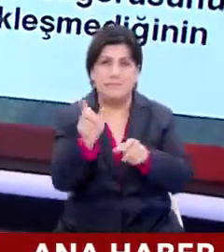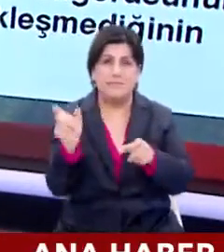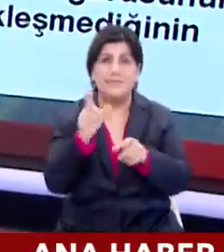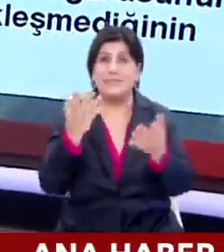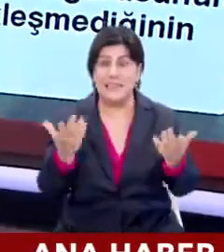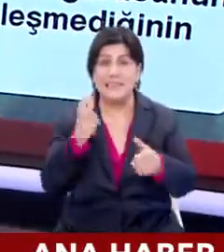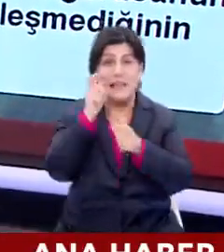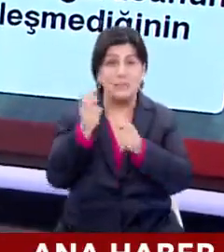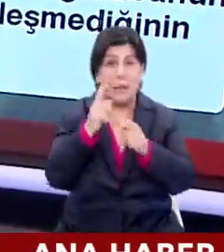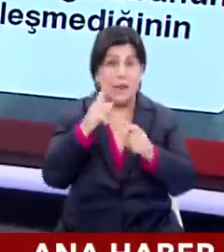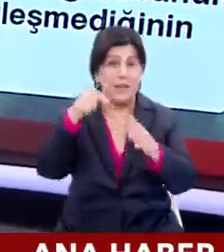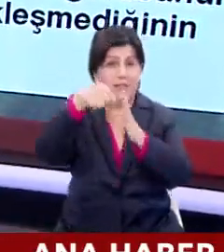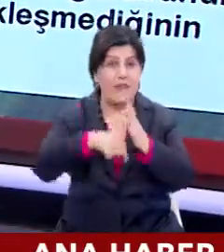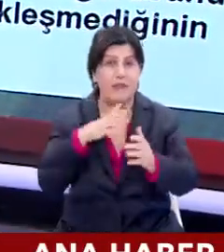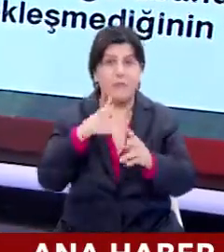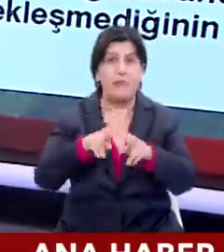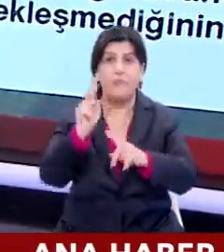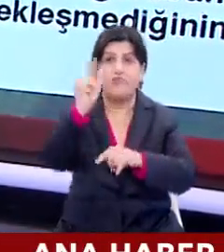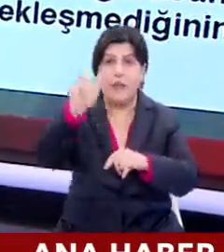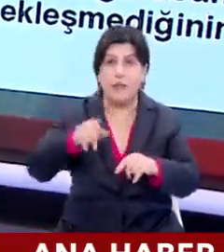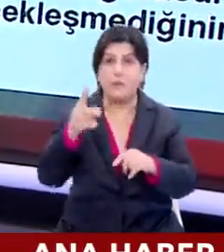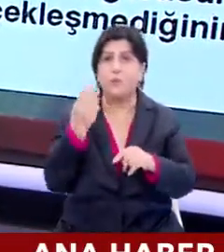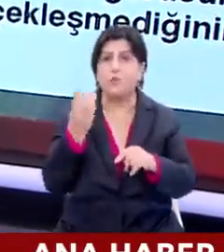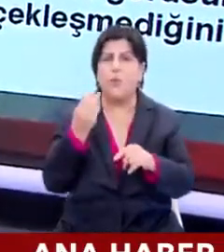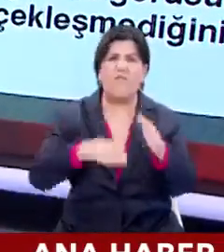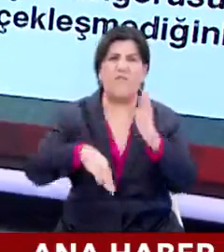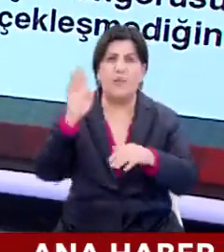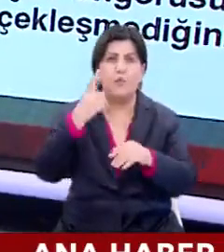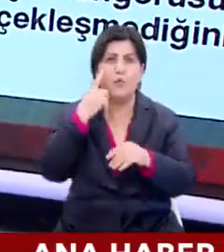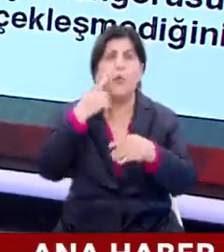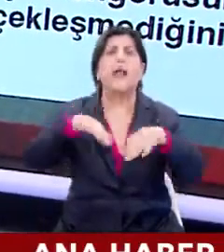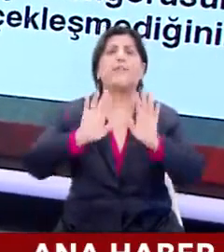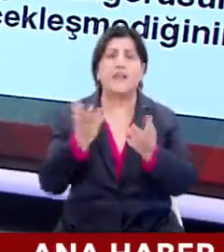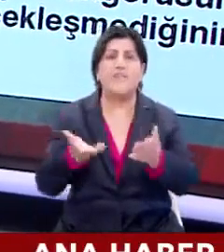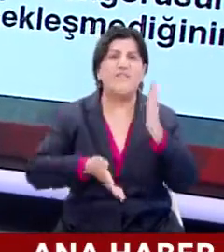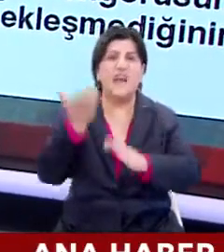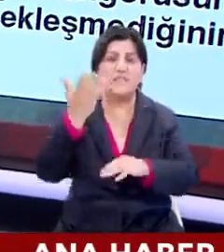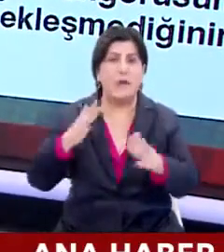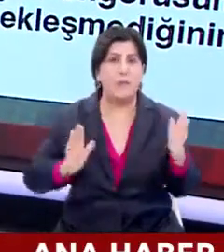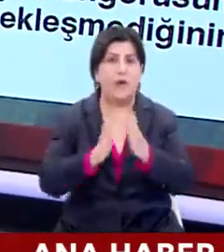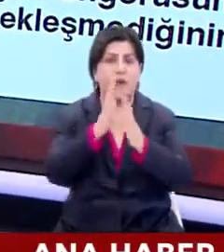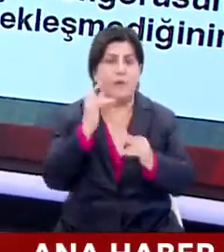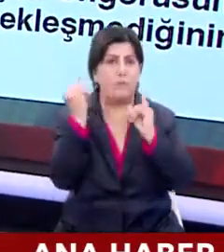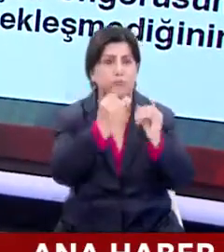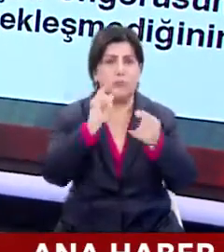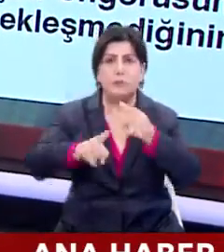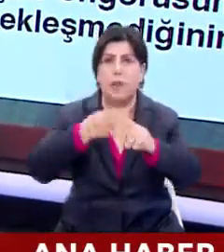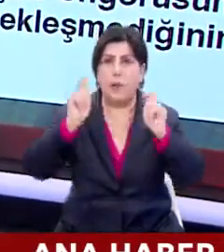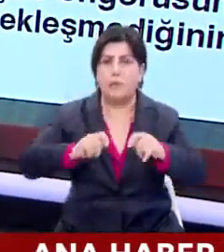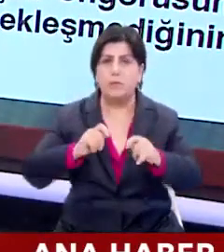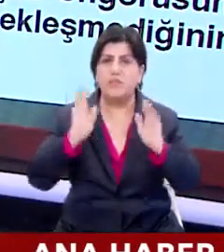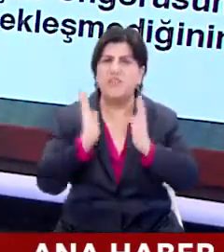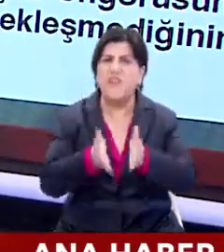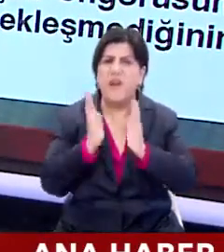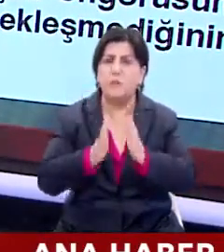dikkatimi çeken bir detay var Sayın Muharrem İnce çok fazla hükümete değil de daha fazla muhalefete yönelik siyaset yapıyor gibi sürekli